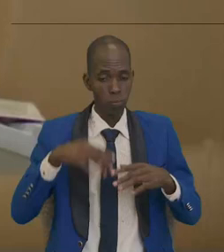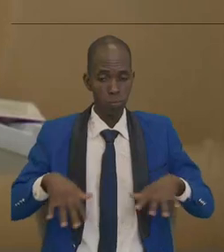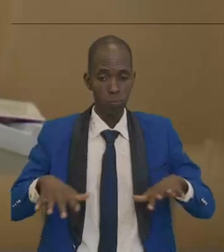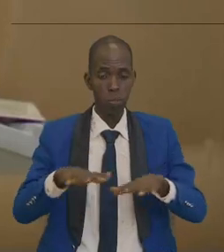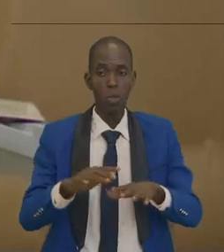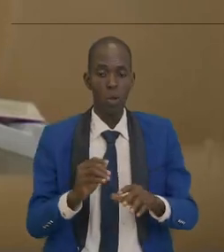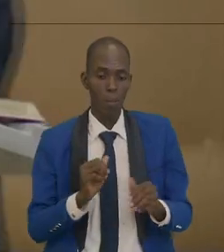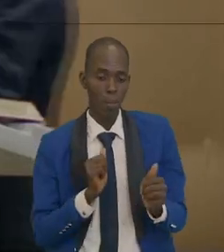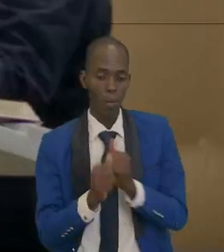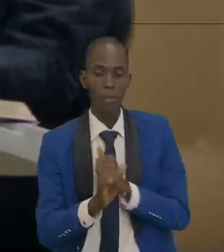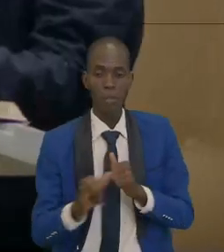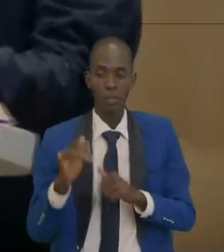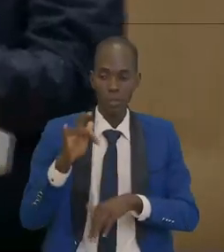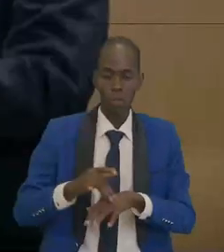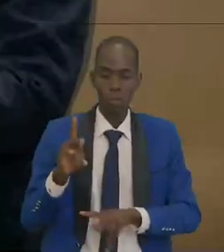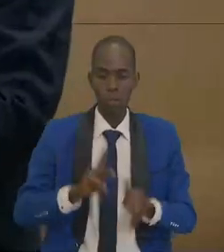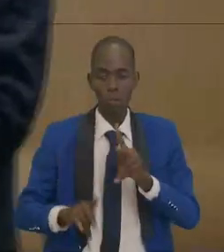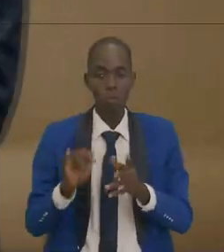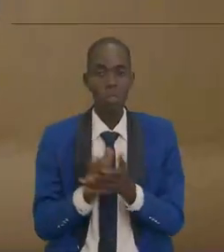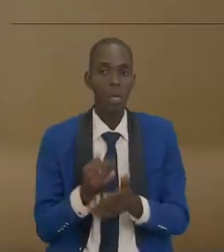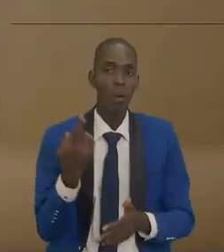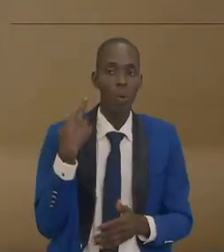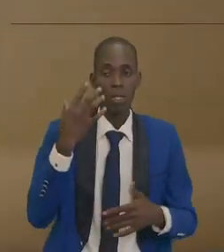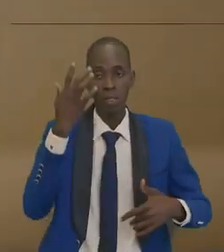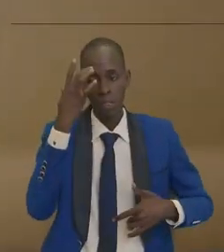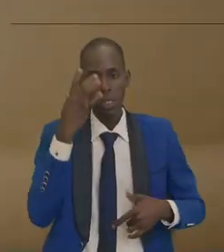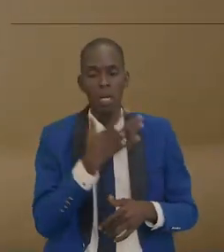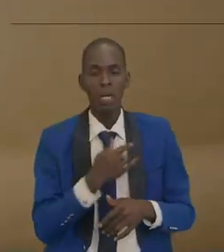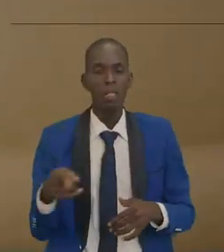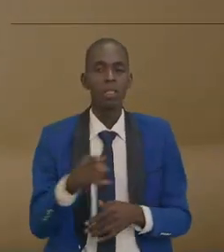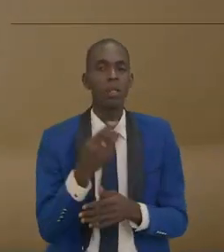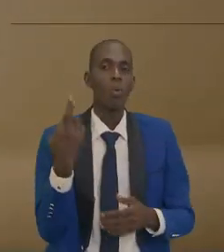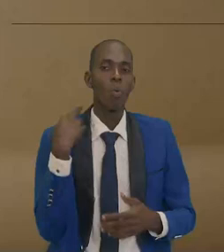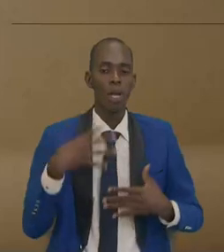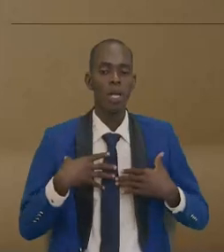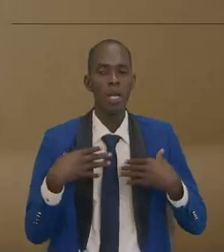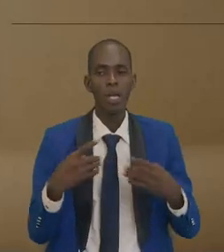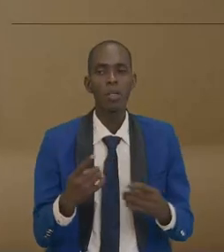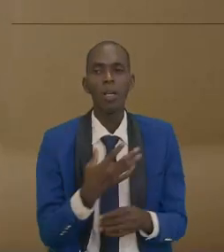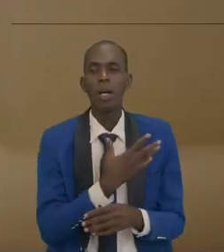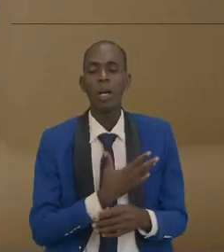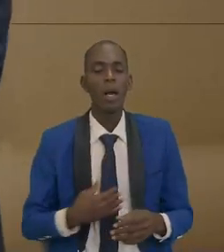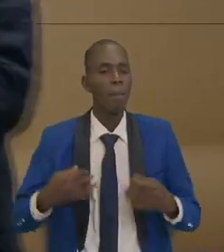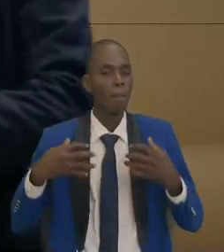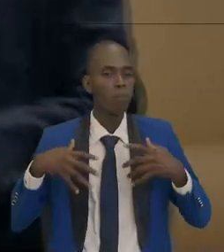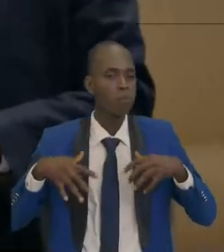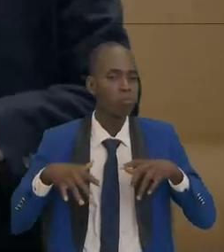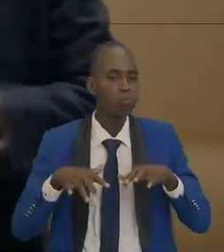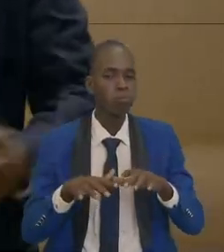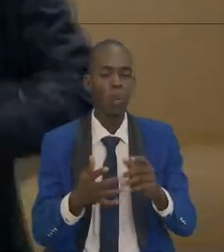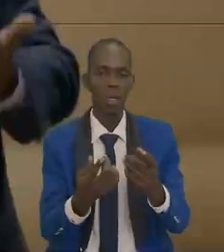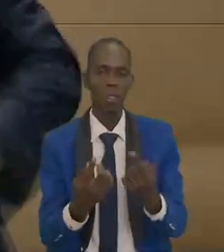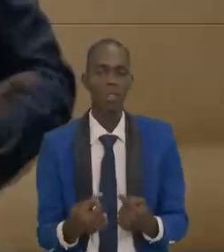Qui étaient sur ceux qui étaient malades, et ils étaient guéris. Et des multitudes sont venues au